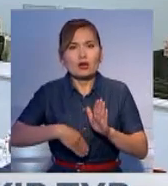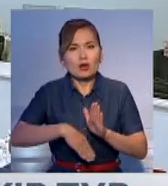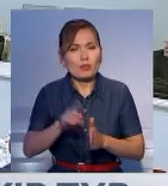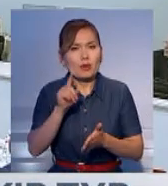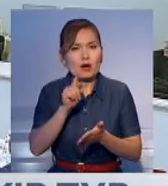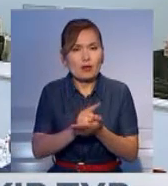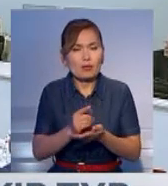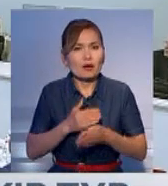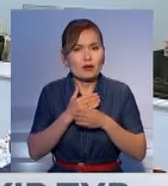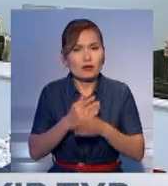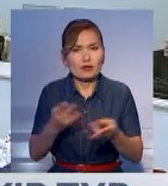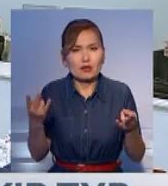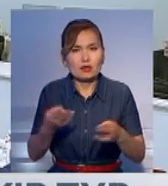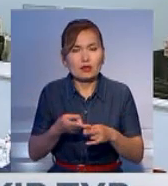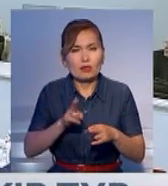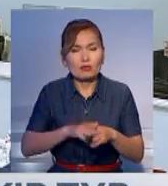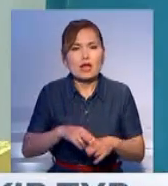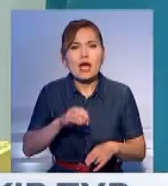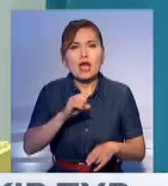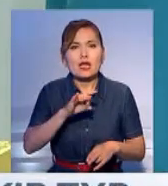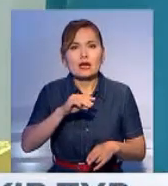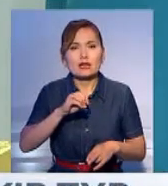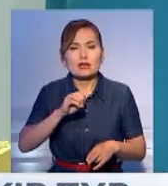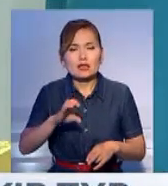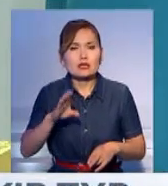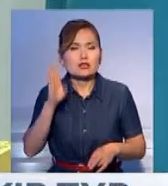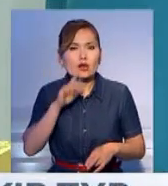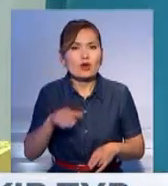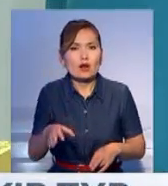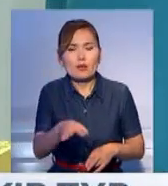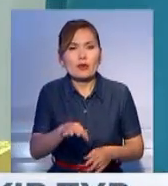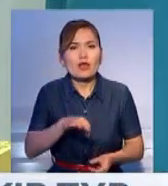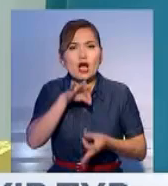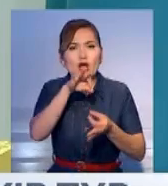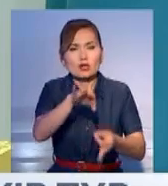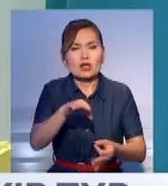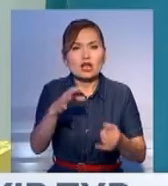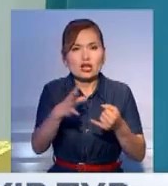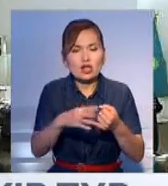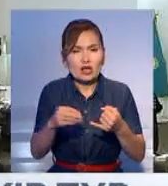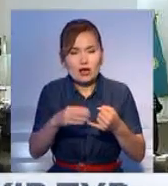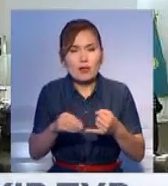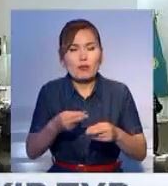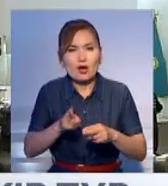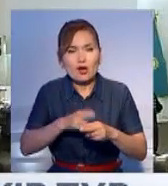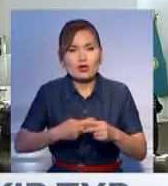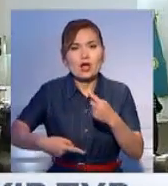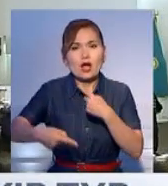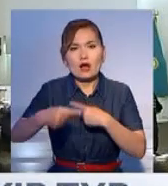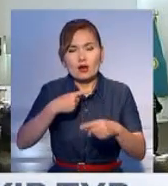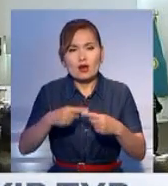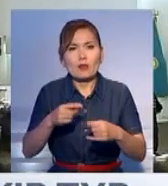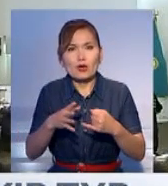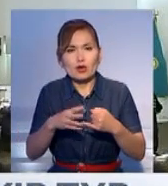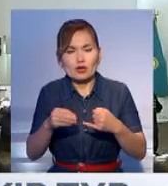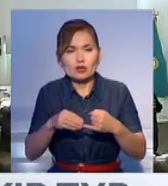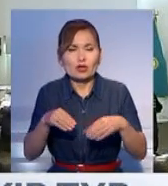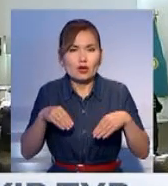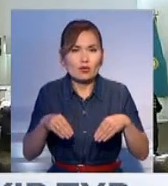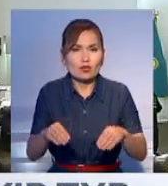екенін әкімнің қаперіне салды. Ертіс өзенінің жанында бос жатқан суармалы жерлердің егістік алқаптарын көбейту керектігіне де мән